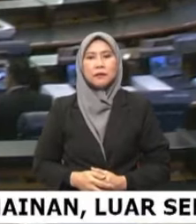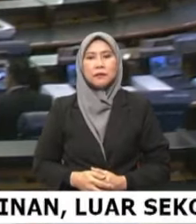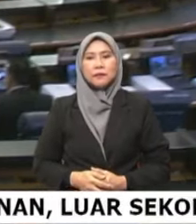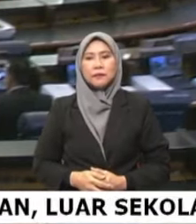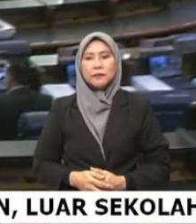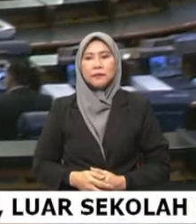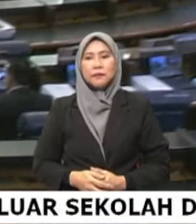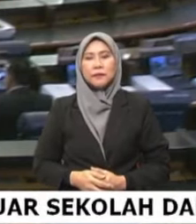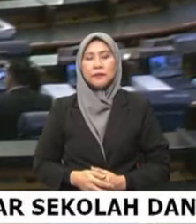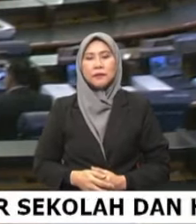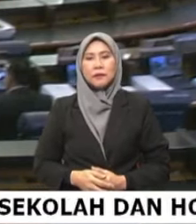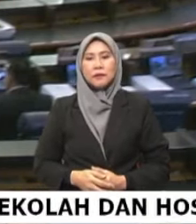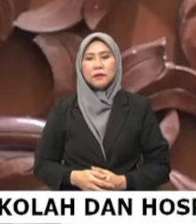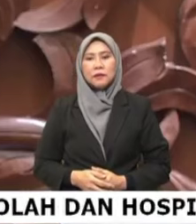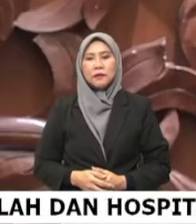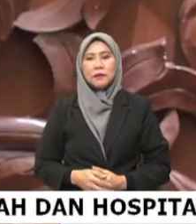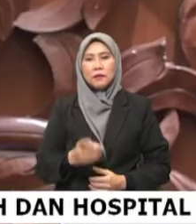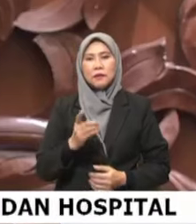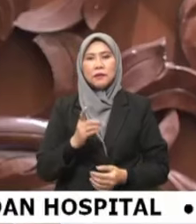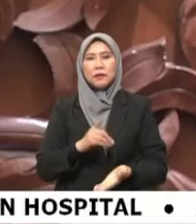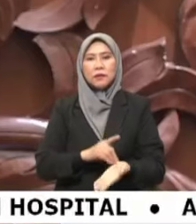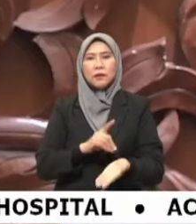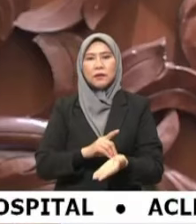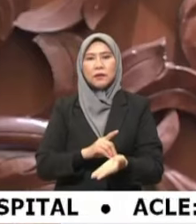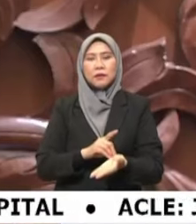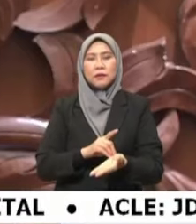ruang kemukakan soalan tambahan. Dr. Syahidan bin Kasim Arau.